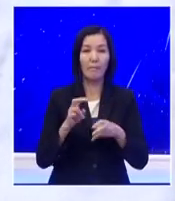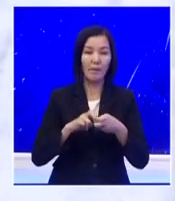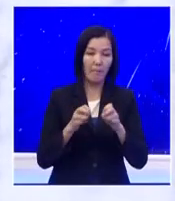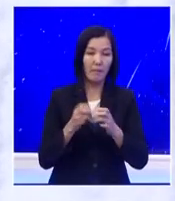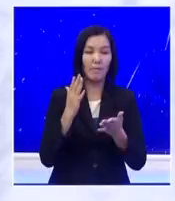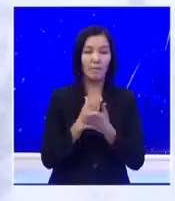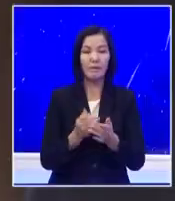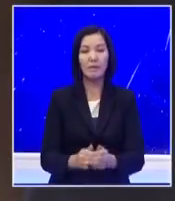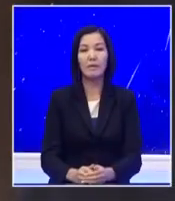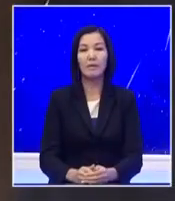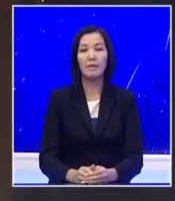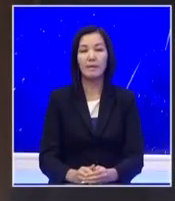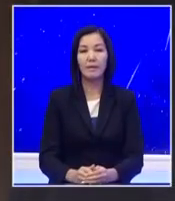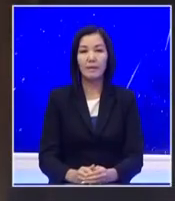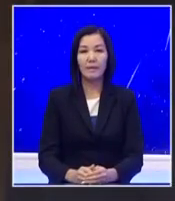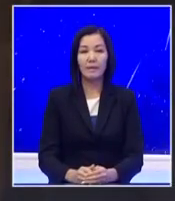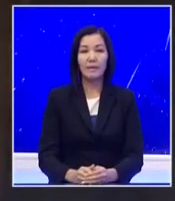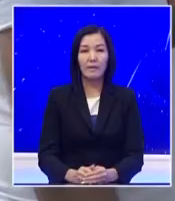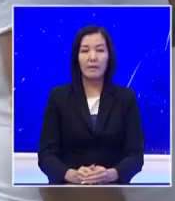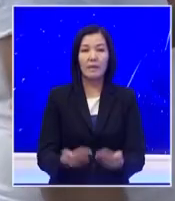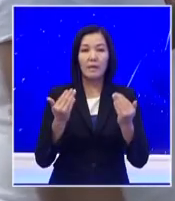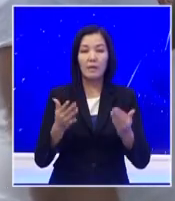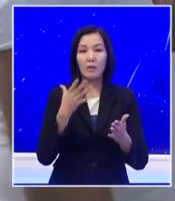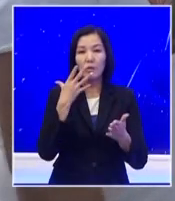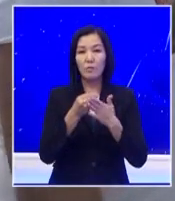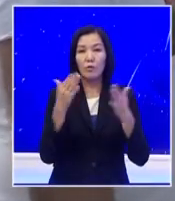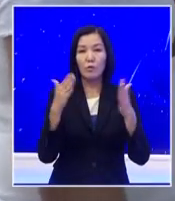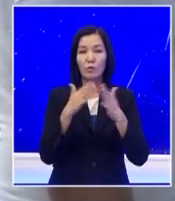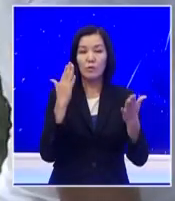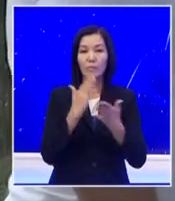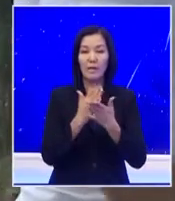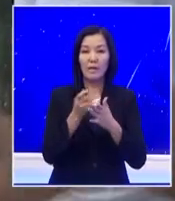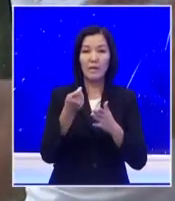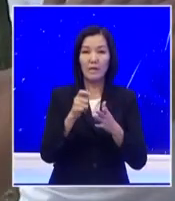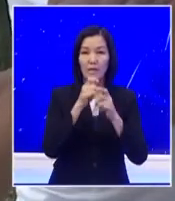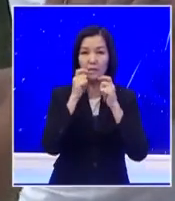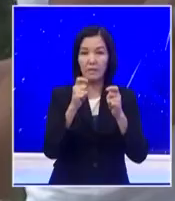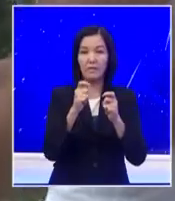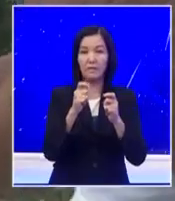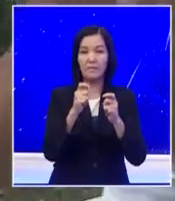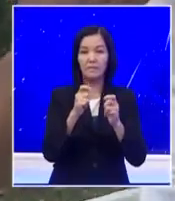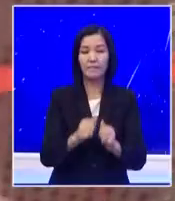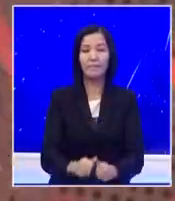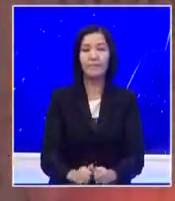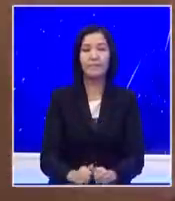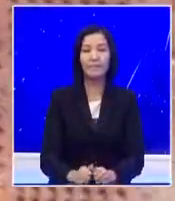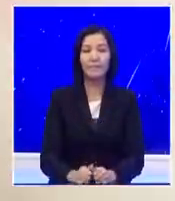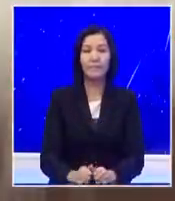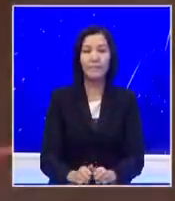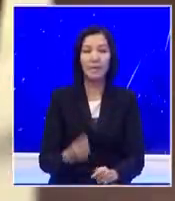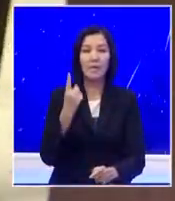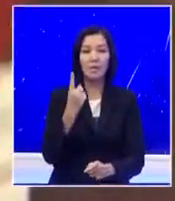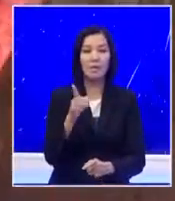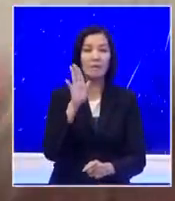кісі де ақтартыпты. Енді сіздің өзіңіздің баспанаңыз бар. Сізге осы баспананың кілтін табыстау үшін рұқсат етіңіз. Жалғыз